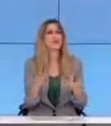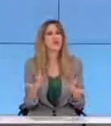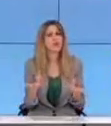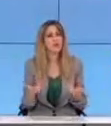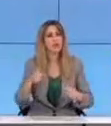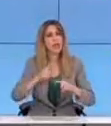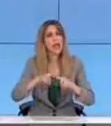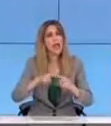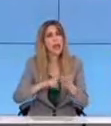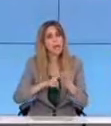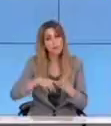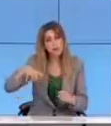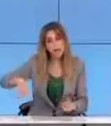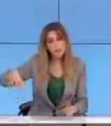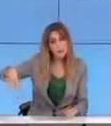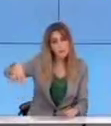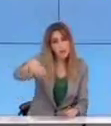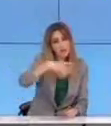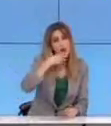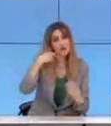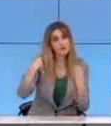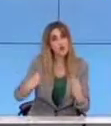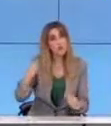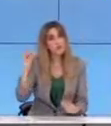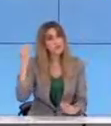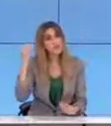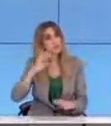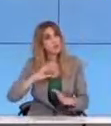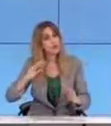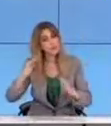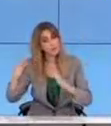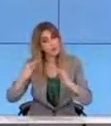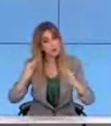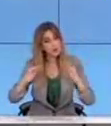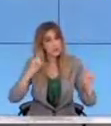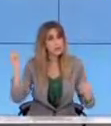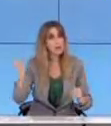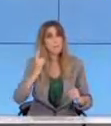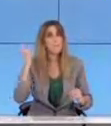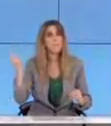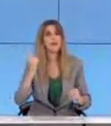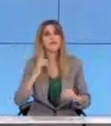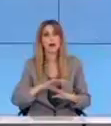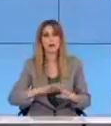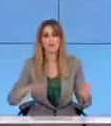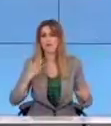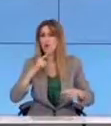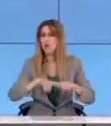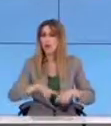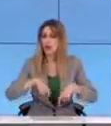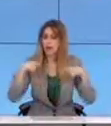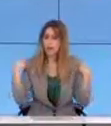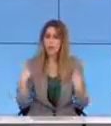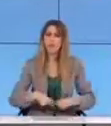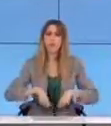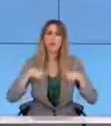να έχουμε μια ιδιαίτερη έγνοια για την προστασία του περιβάλλοντος και του φυσικού πλούτου της χώρας. Διότι